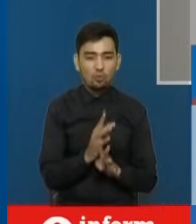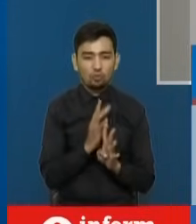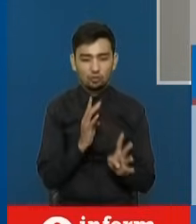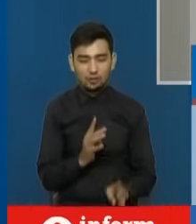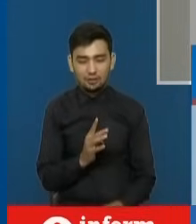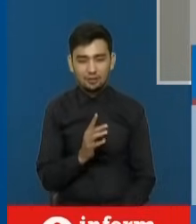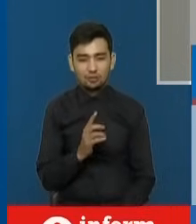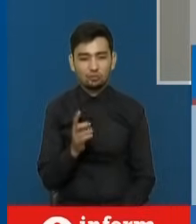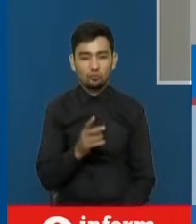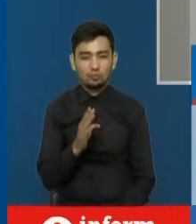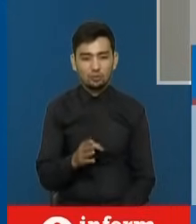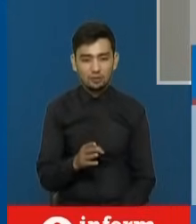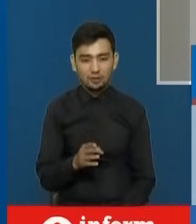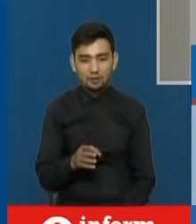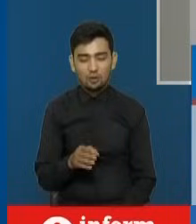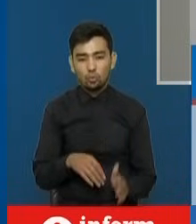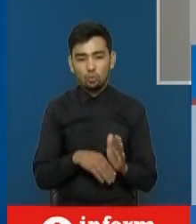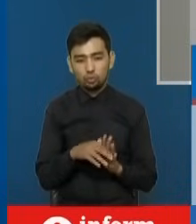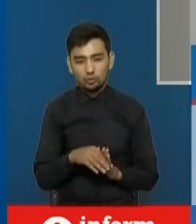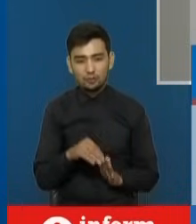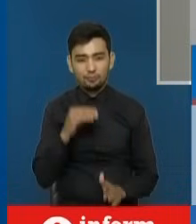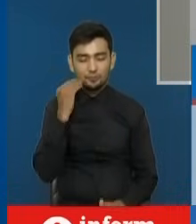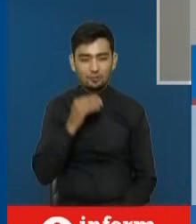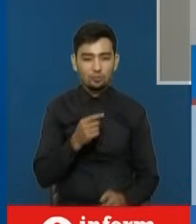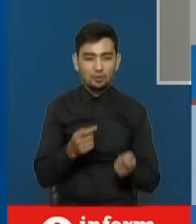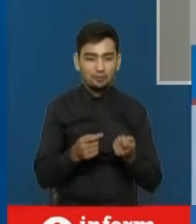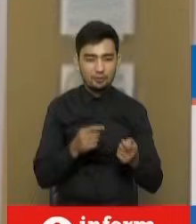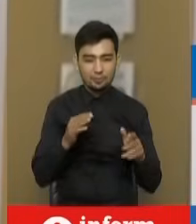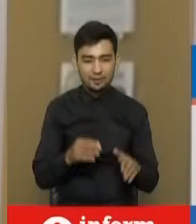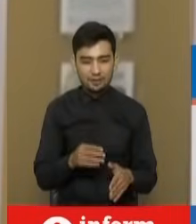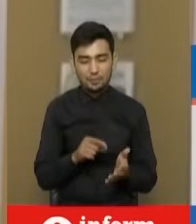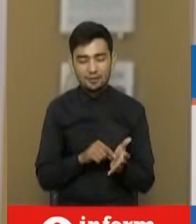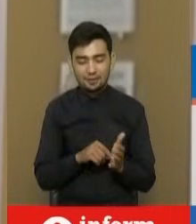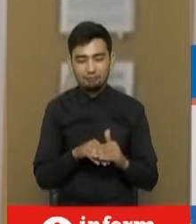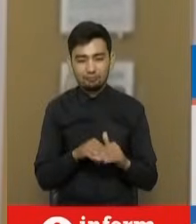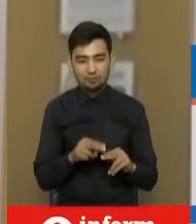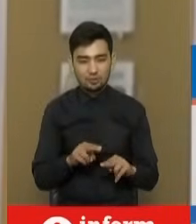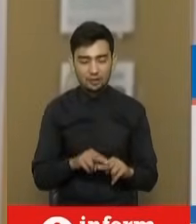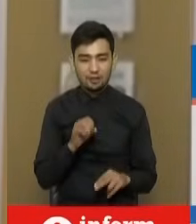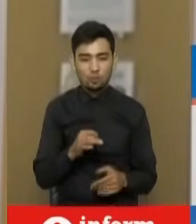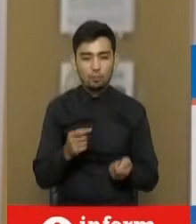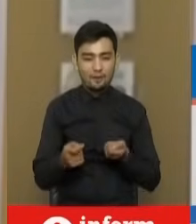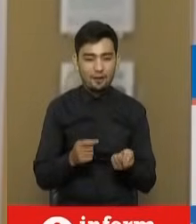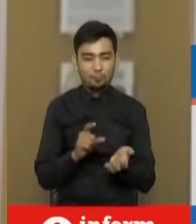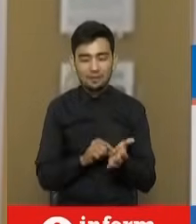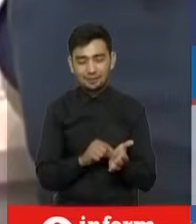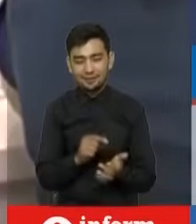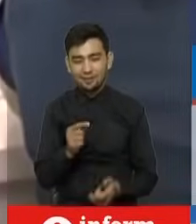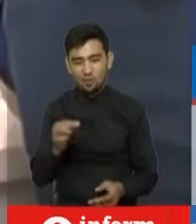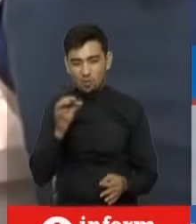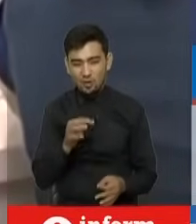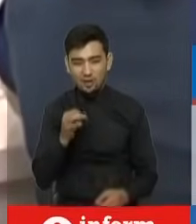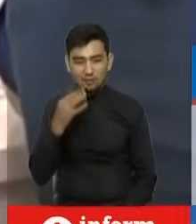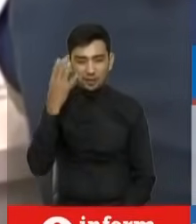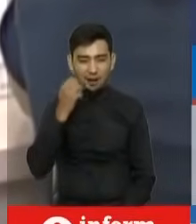этого заявлял, необходимо улучшить эффективность управления пенсионными средствами. Повысить эффективность управления пенсионными средствами, по